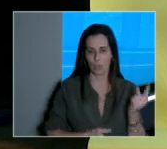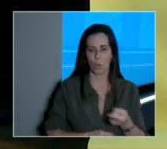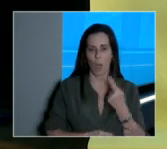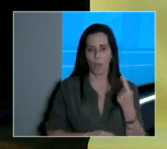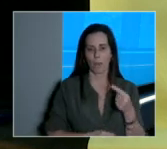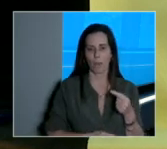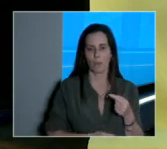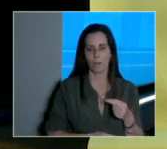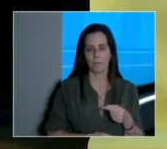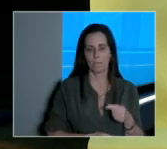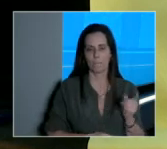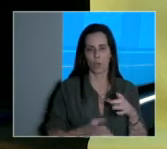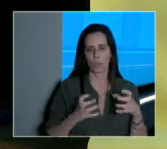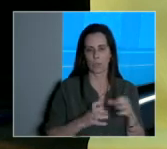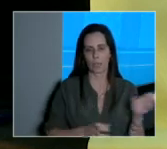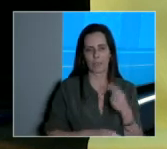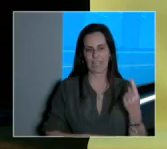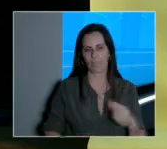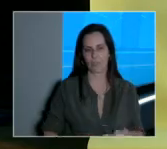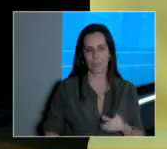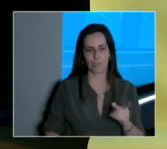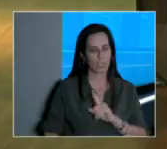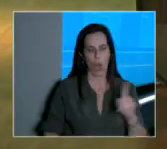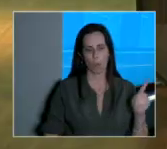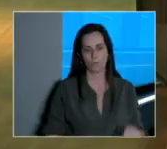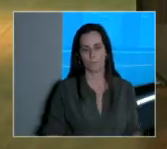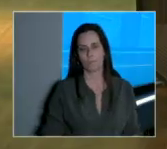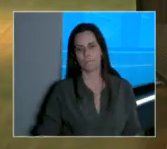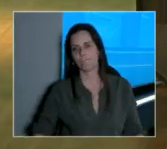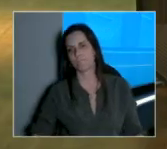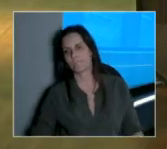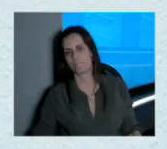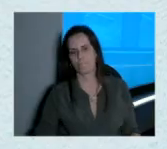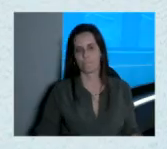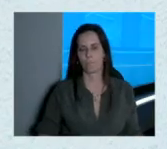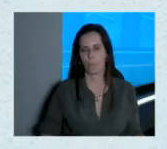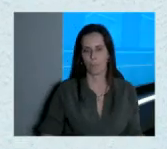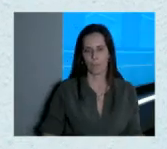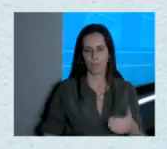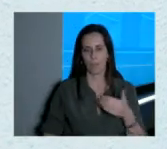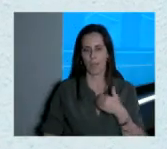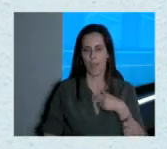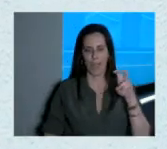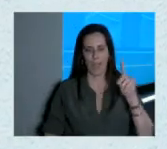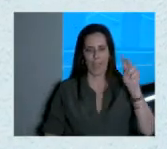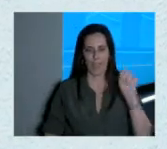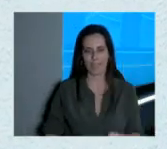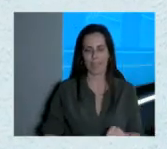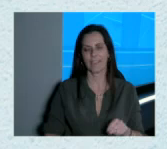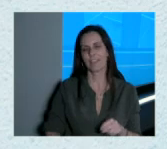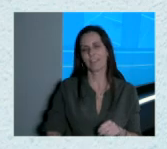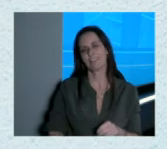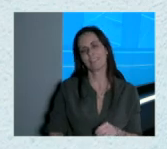כולכם. ולא שקבוצה תמנה את עצמה. זה בטח שלא יעבוד. כן. אני עדן צוקרמן מכיתה ת'